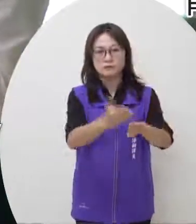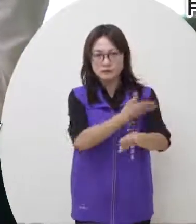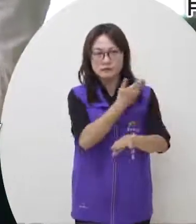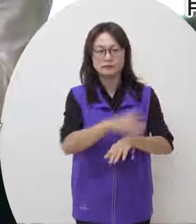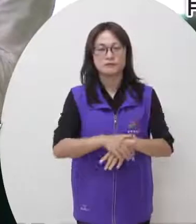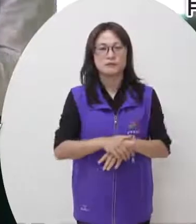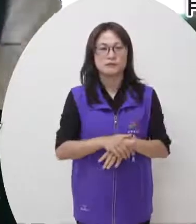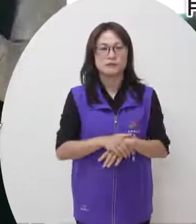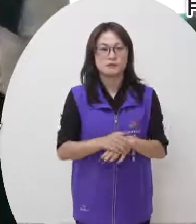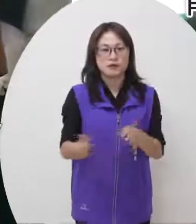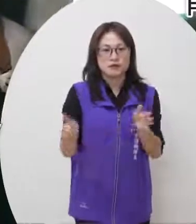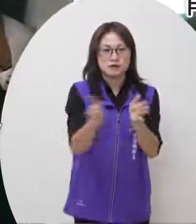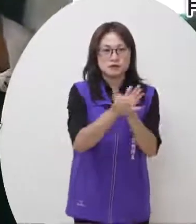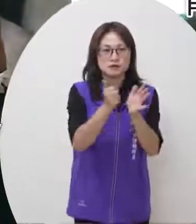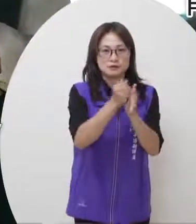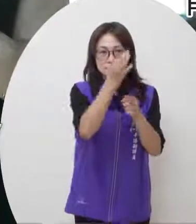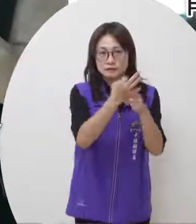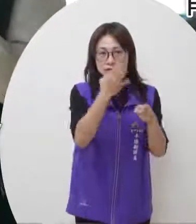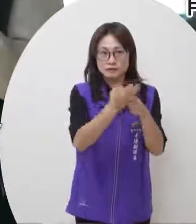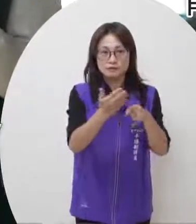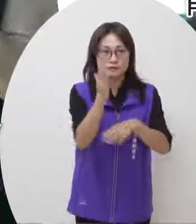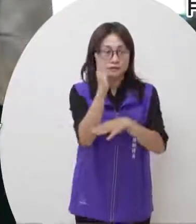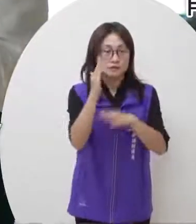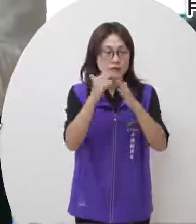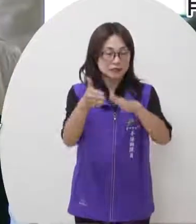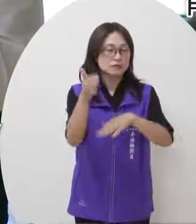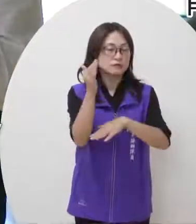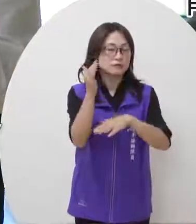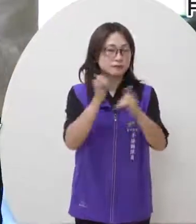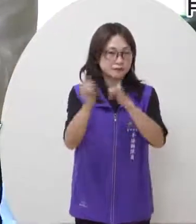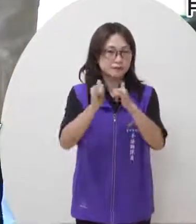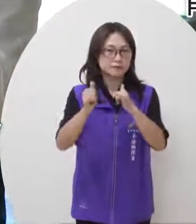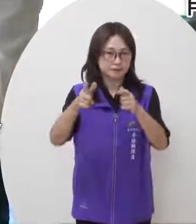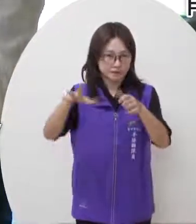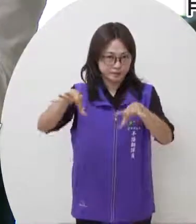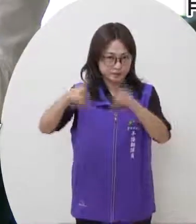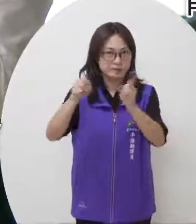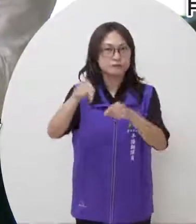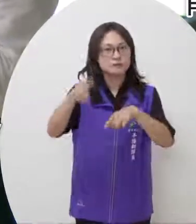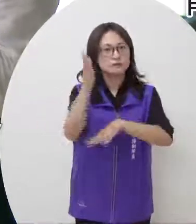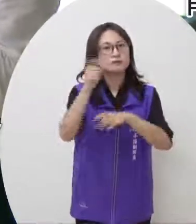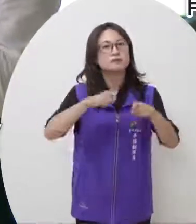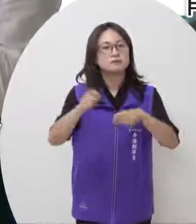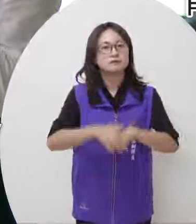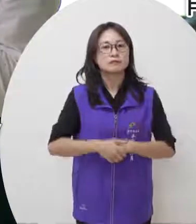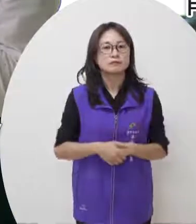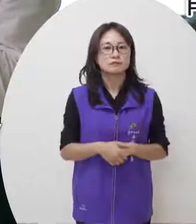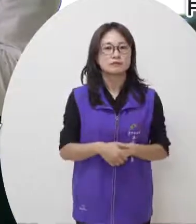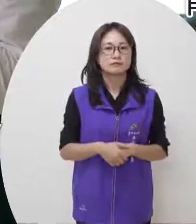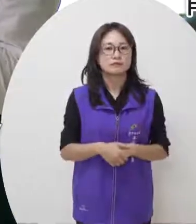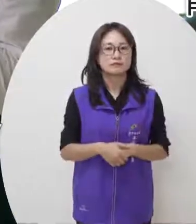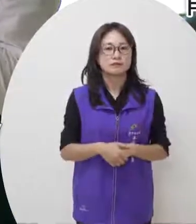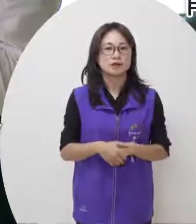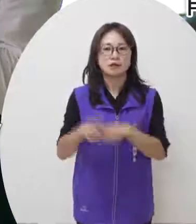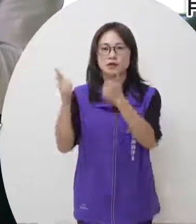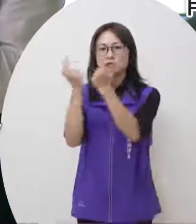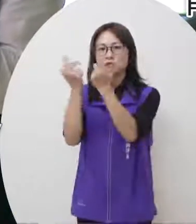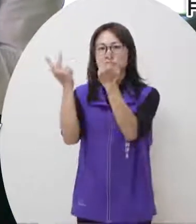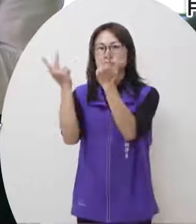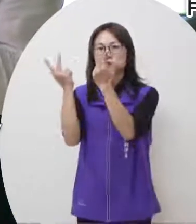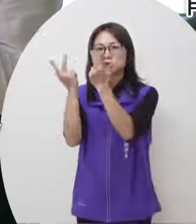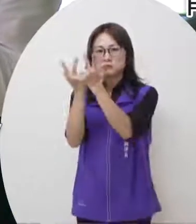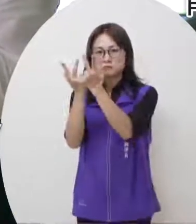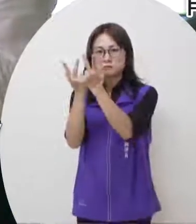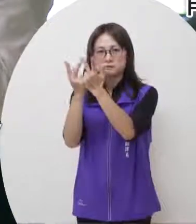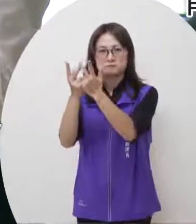优先的新政策。那目前在整个台中市，事实上大概仅次台北市、新北市，我们拥有相